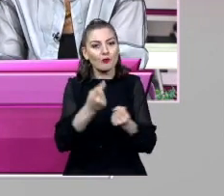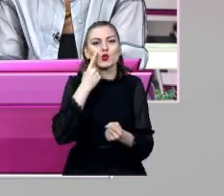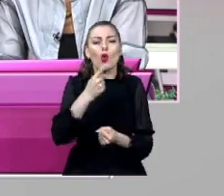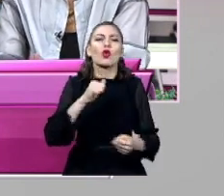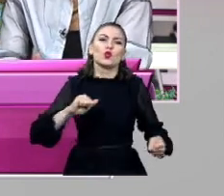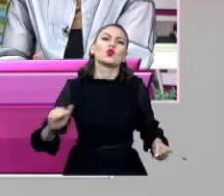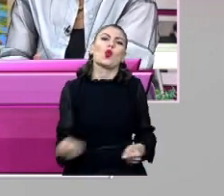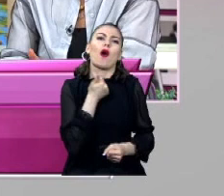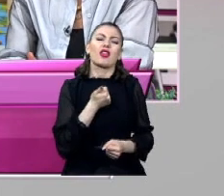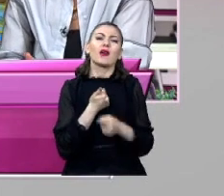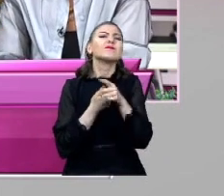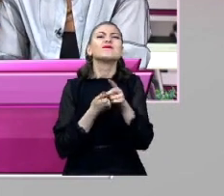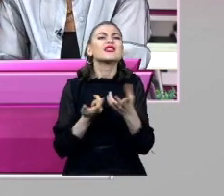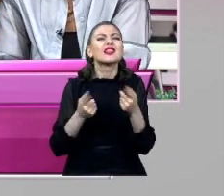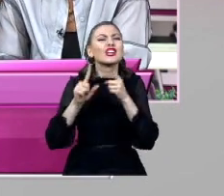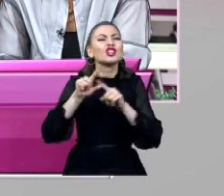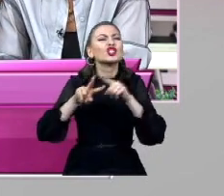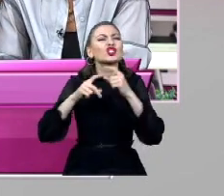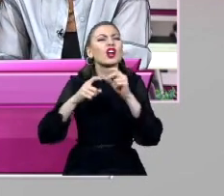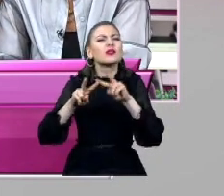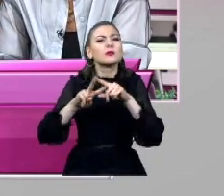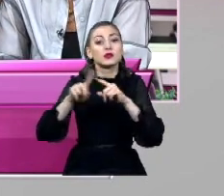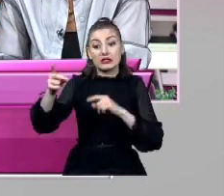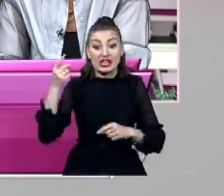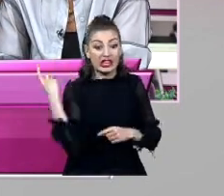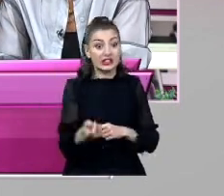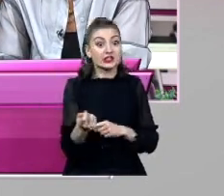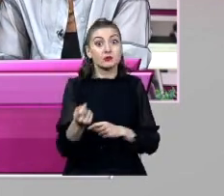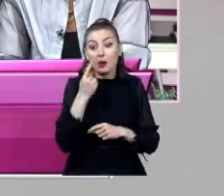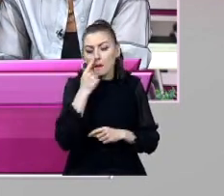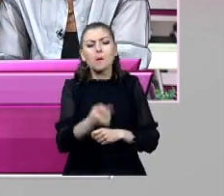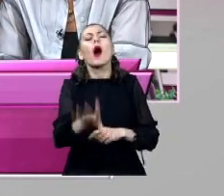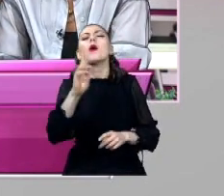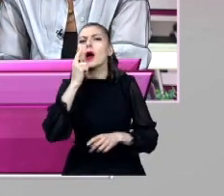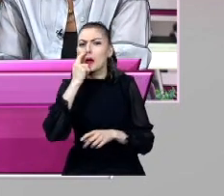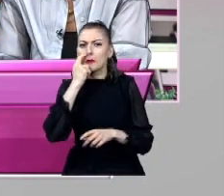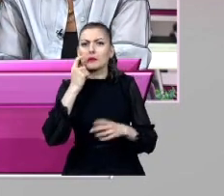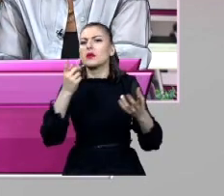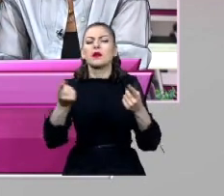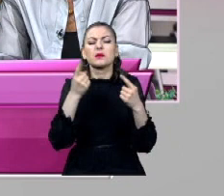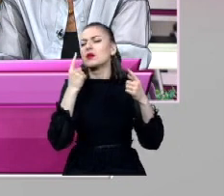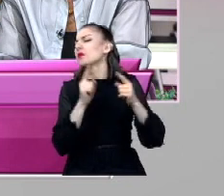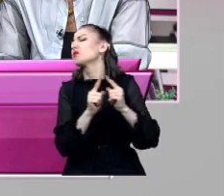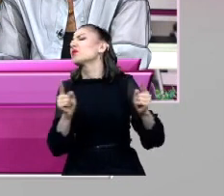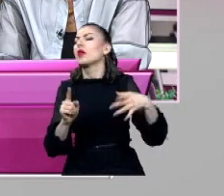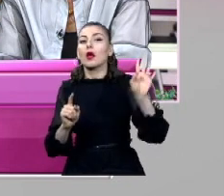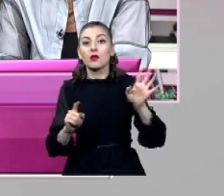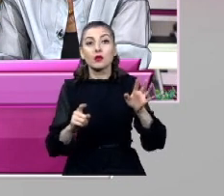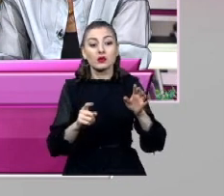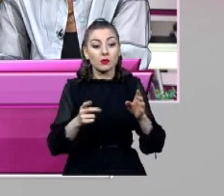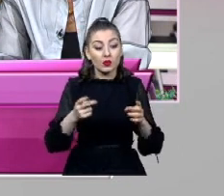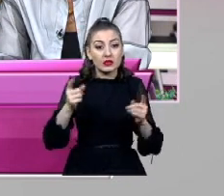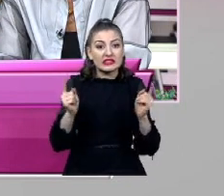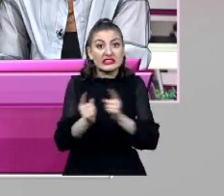önemli. Burada da mesela Jasmine karakteri çok hızlı bir şekilde bakmadan belki süre olarak ekonomik bir şekilde